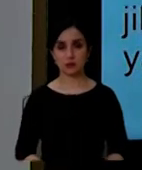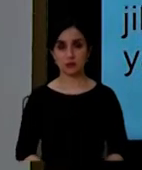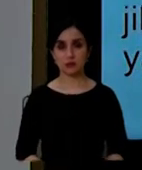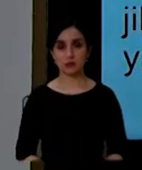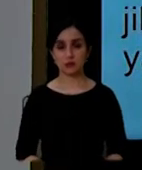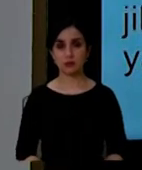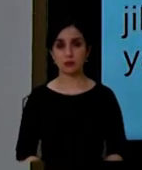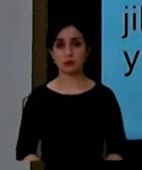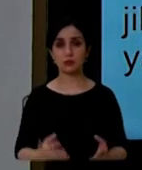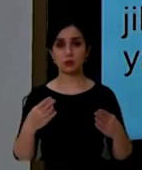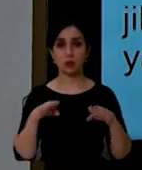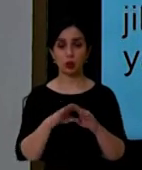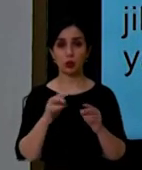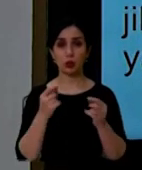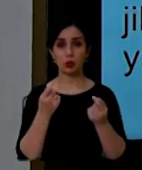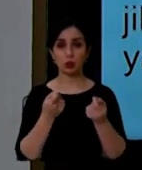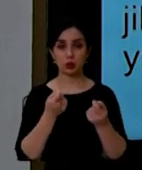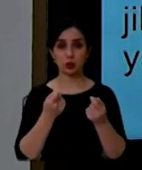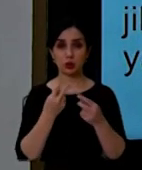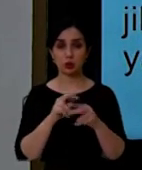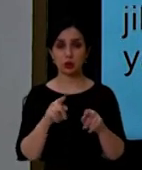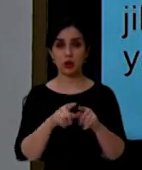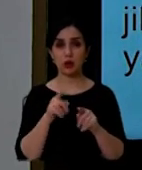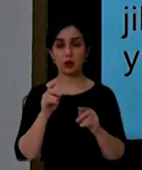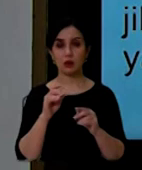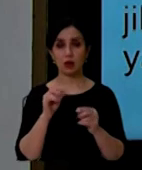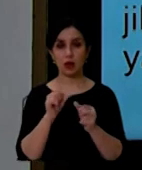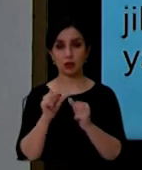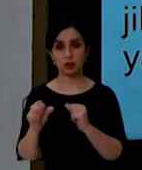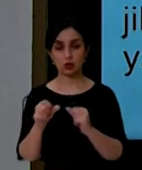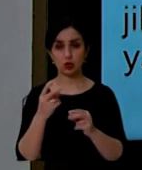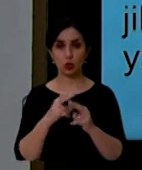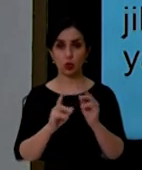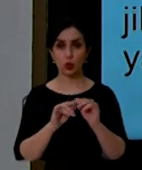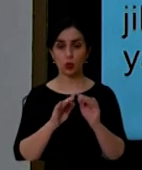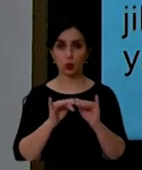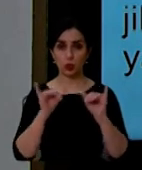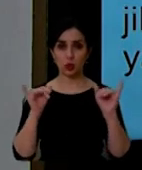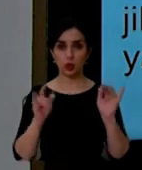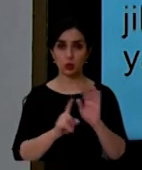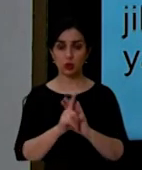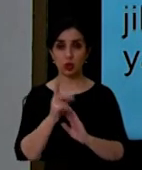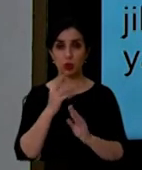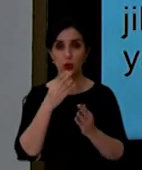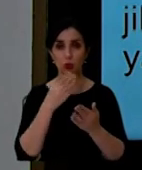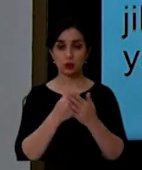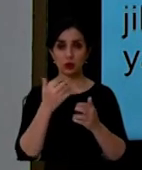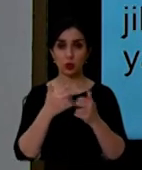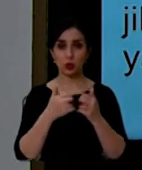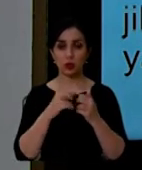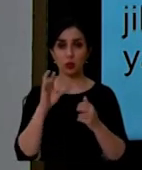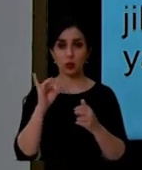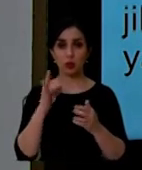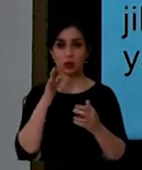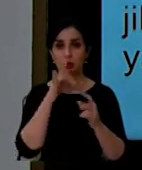Yapıq ıruqlə ısımliklər isə əksinçə kubayib başləgin. Bör davrənin ərtələri gəkilib,